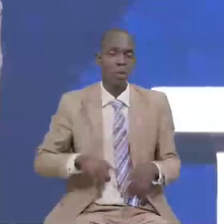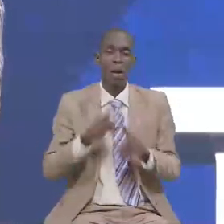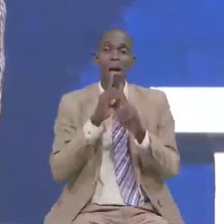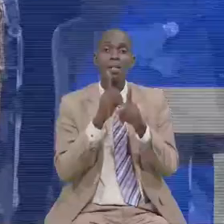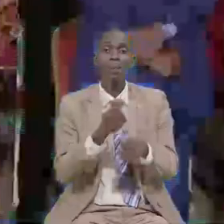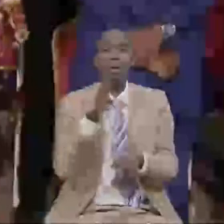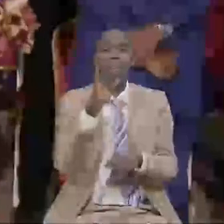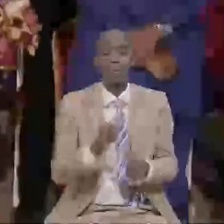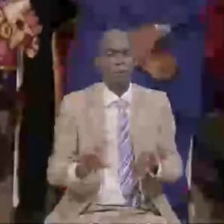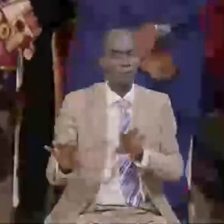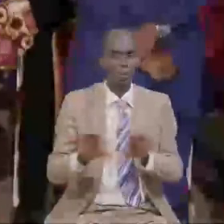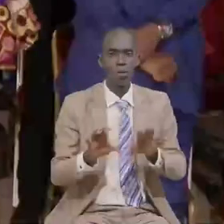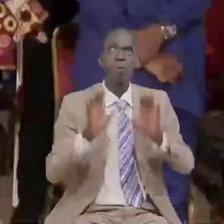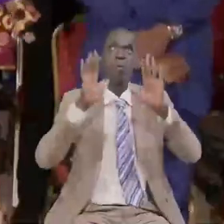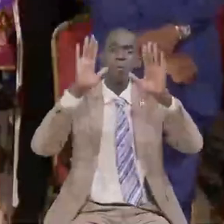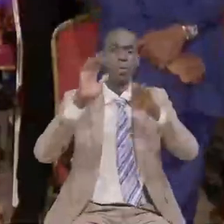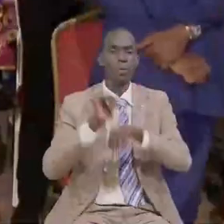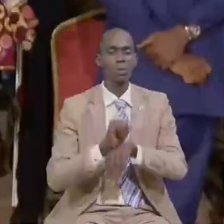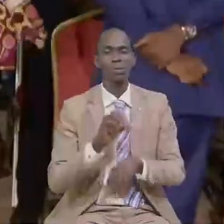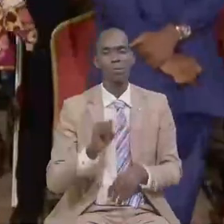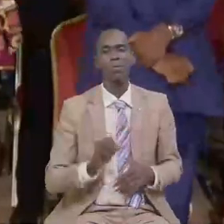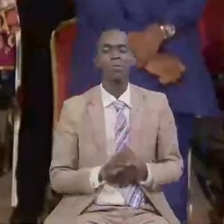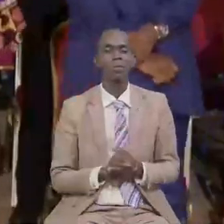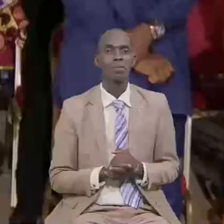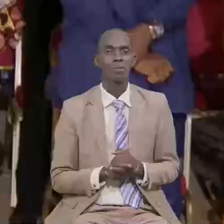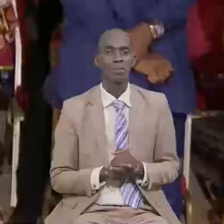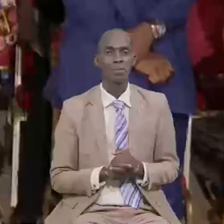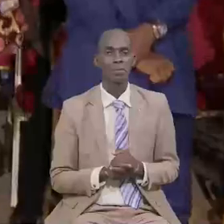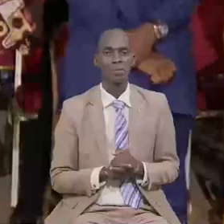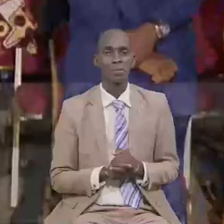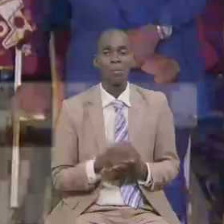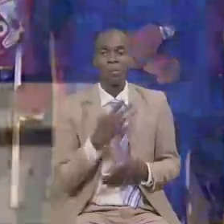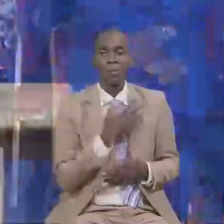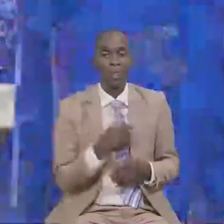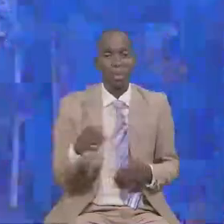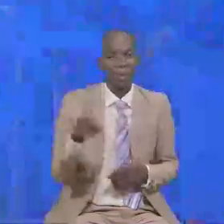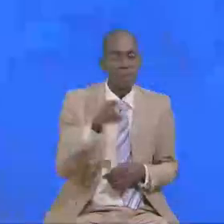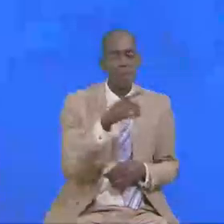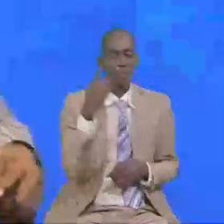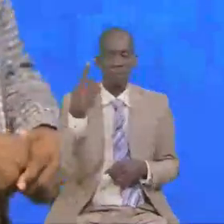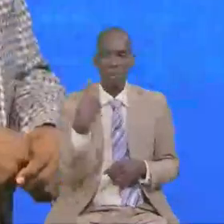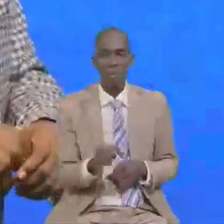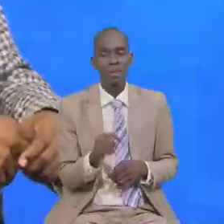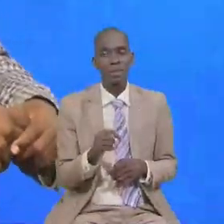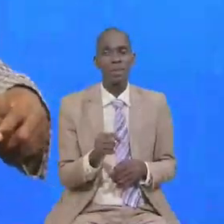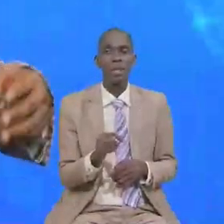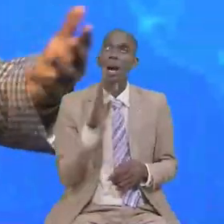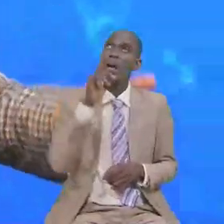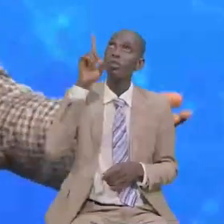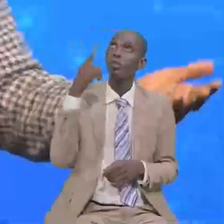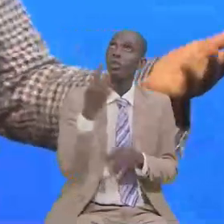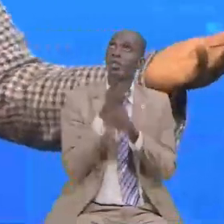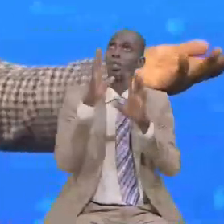Le Seigneur y a répondu tout en faisant un miracle. Es-tu le libérateur que